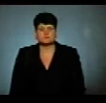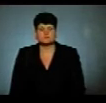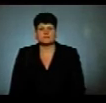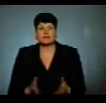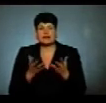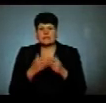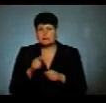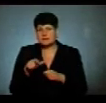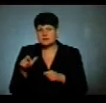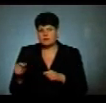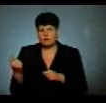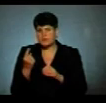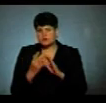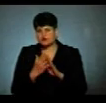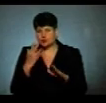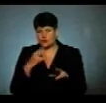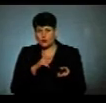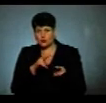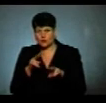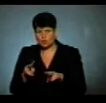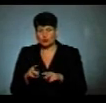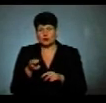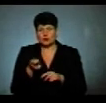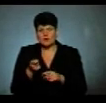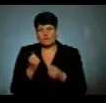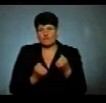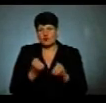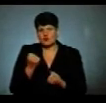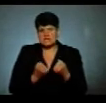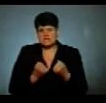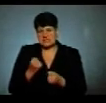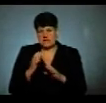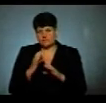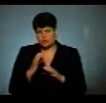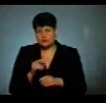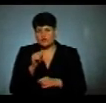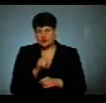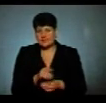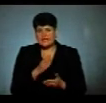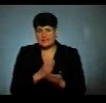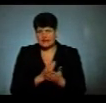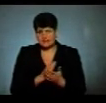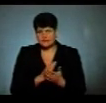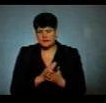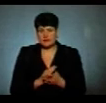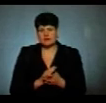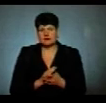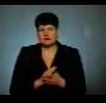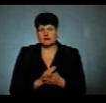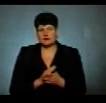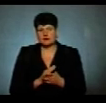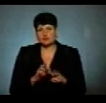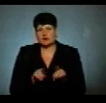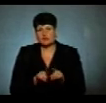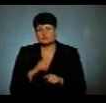Кількість пасажирів першочергово контролює кондуктор чи водій автобуса, тому що вони є в певній мірі так